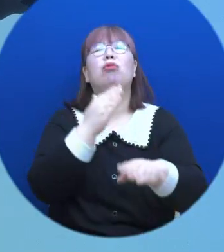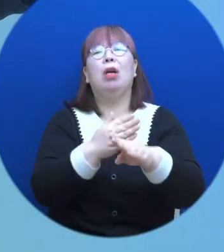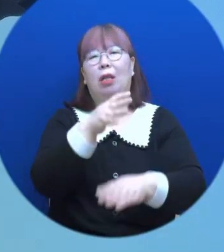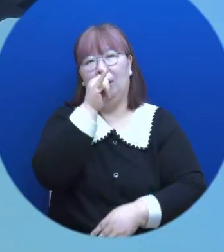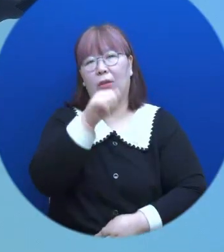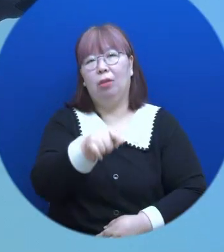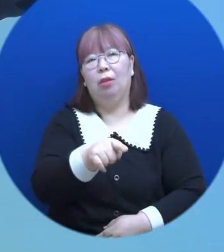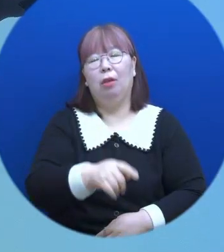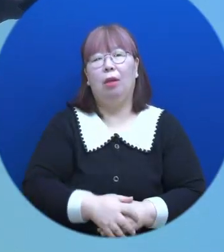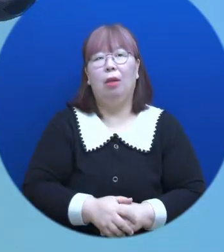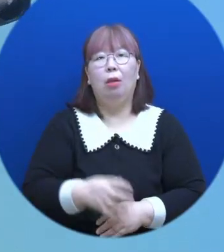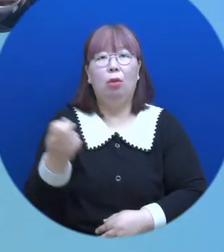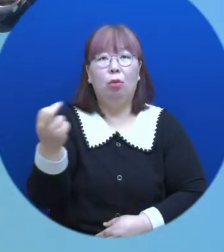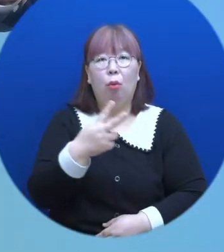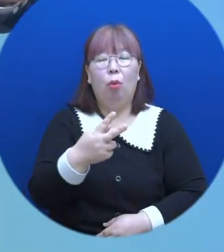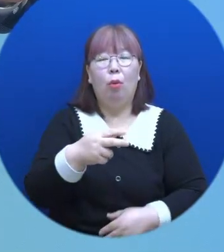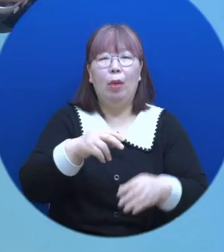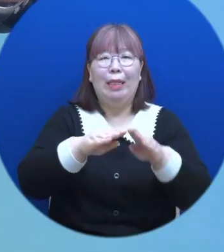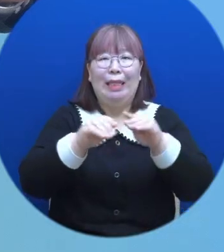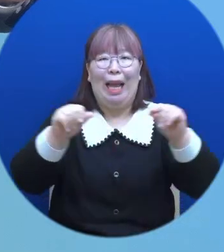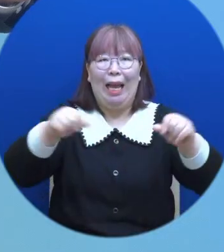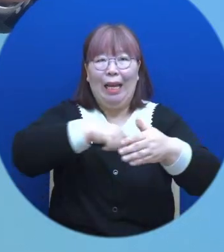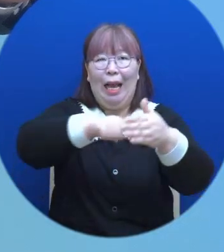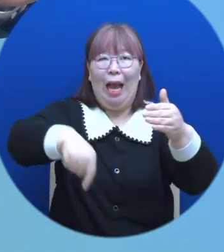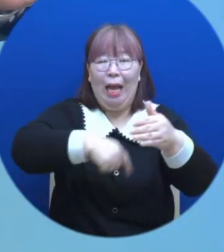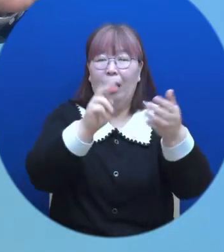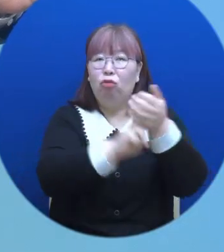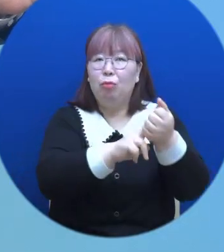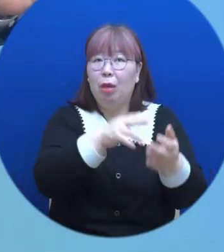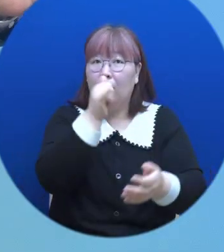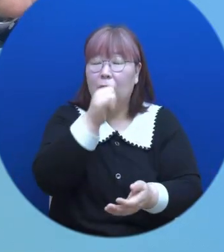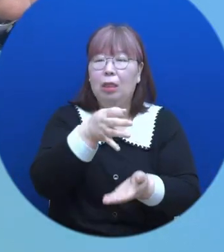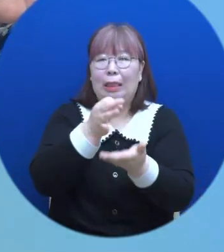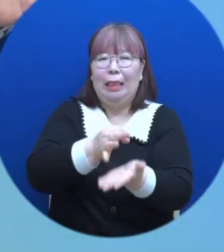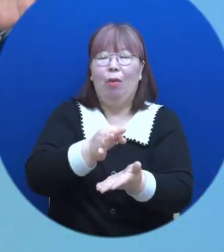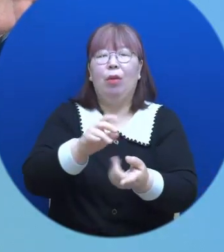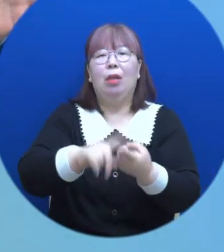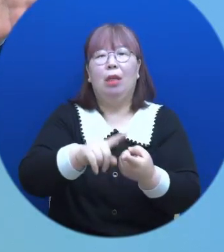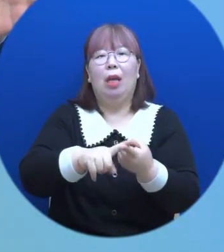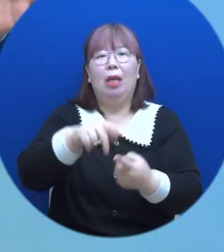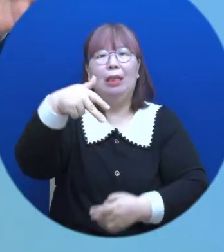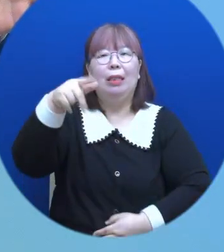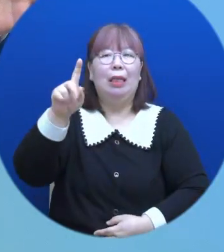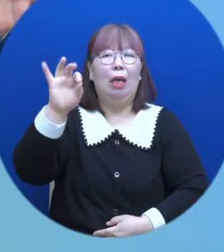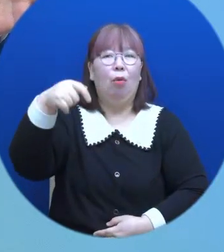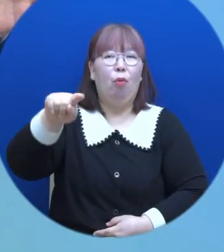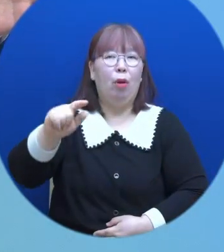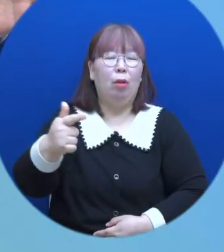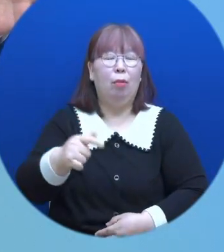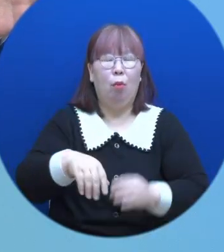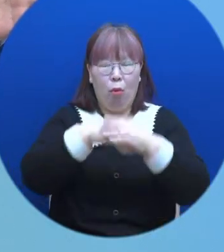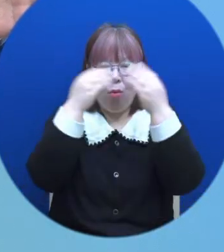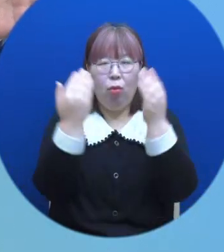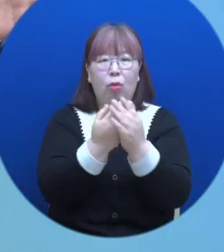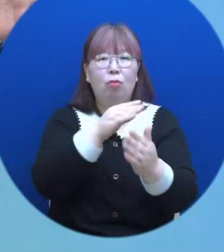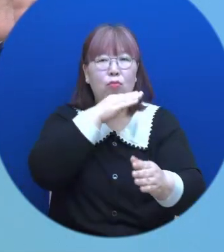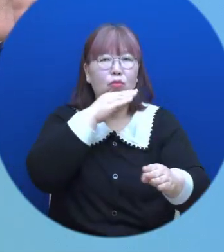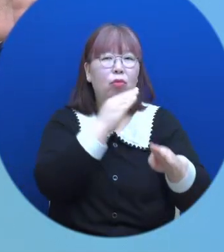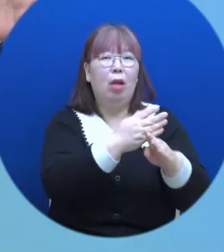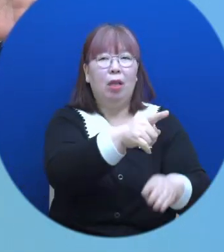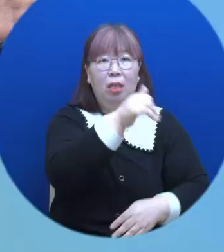북한에 매장되어 있었어요. 남쪽은 가난합니다.